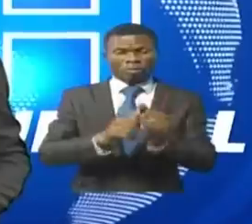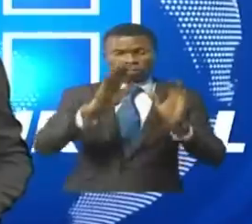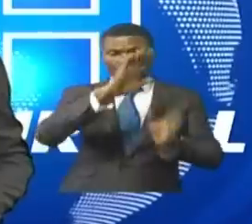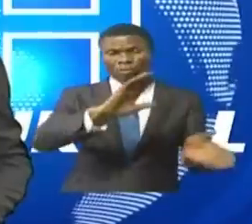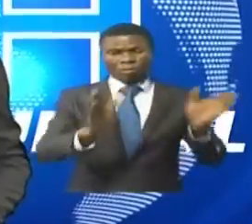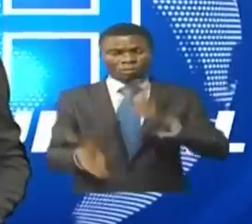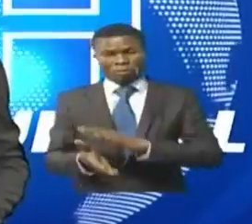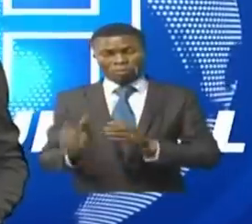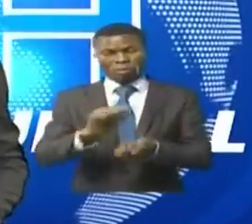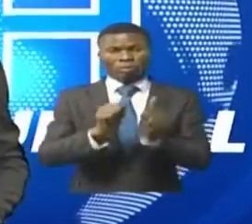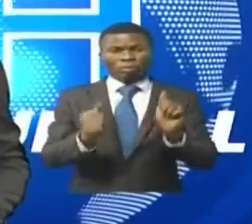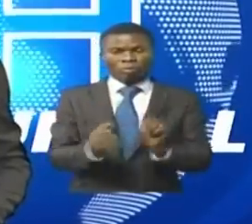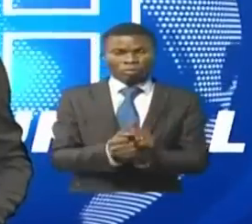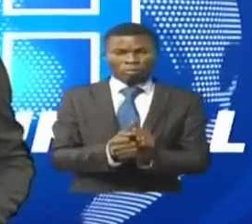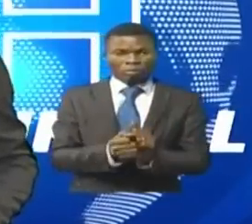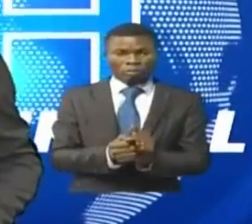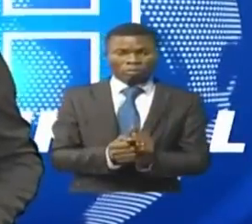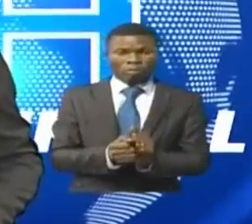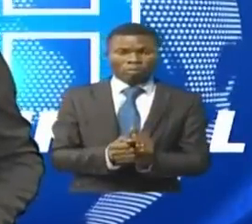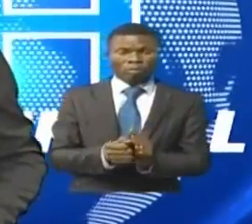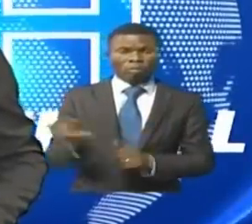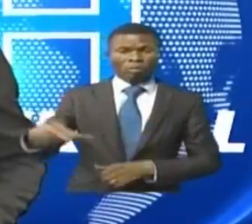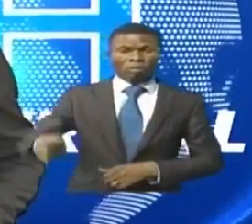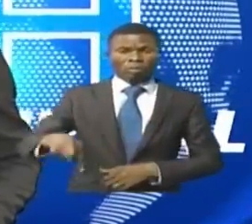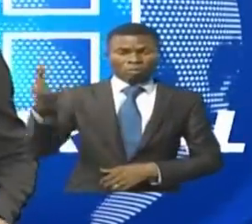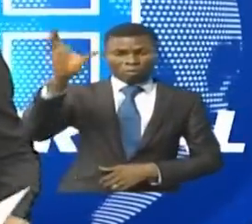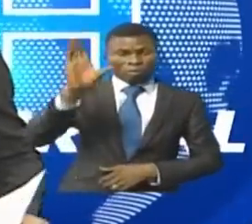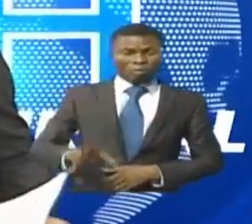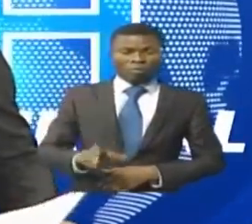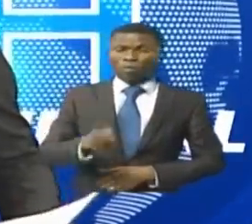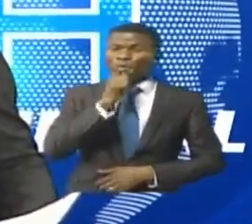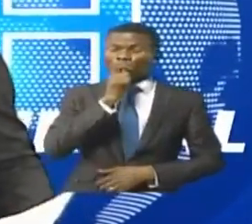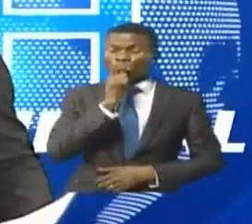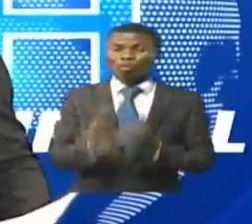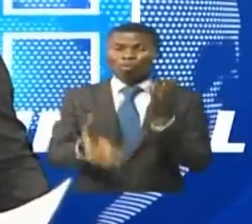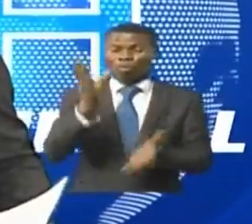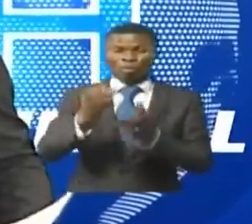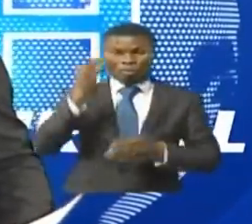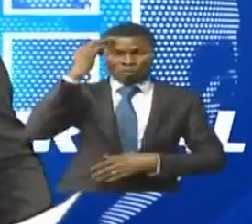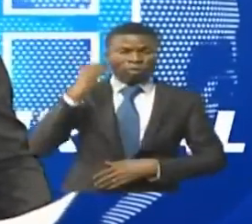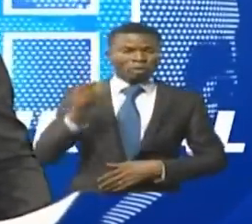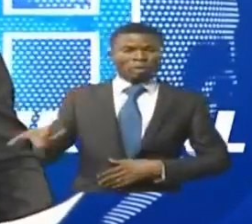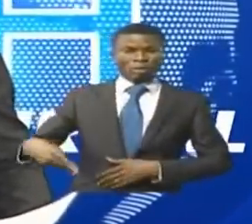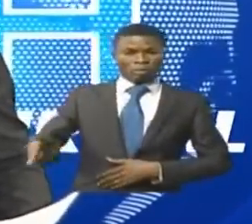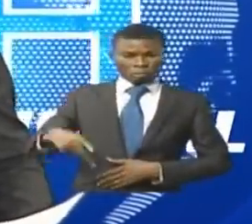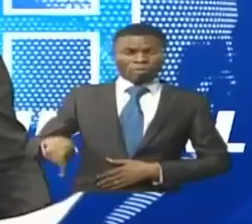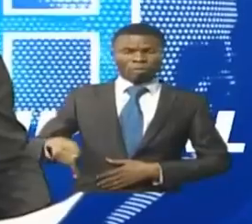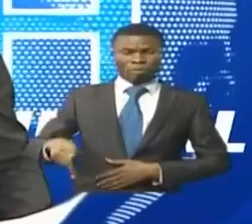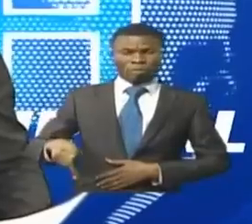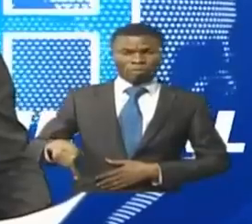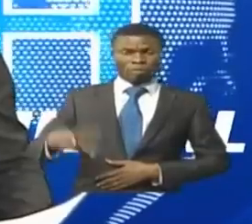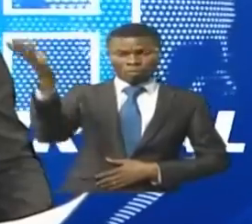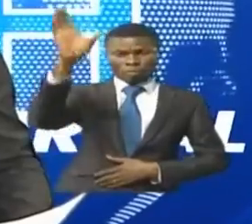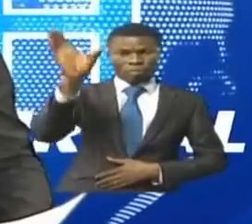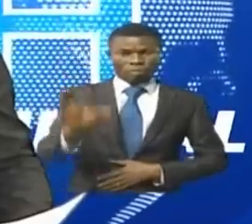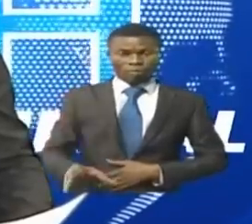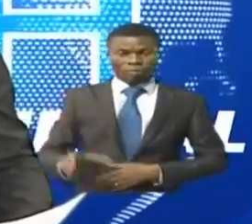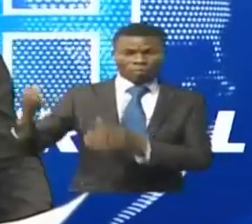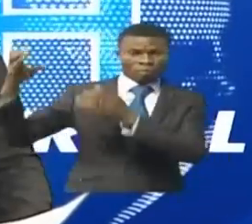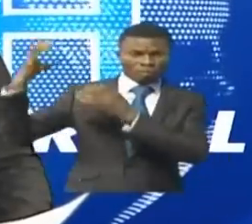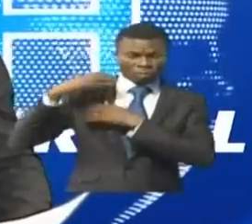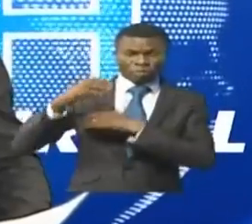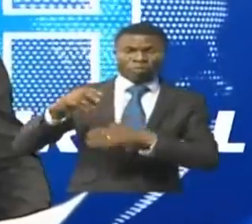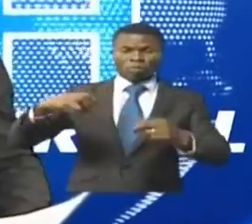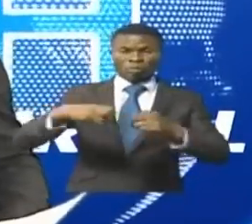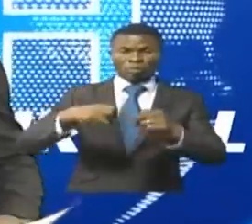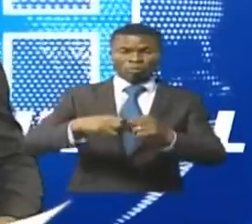du drame des Mbouba. Nous sommes dans la province du Congo central et c'est le ministre provincial du Congo central en charge des